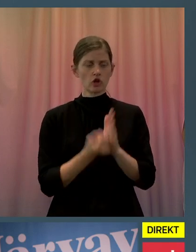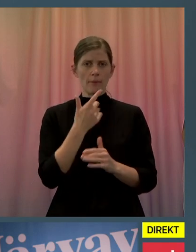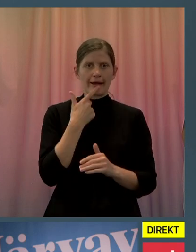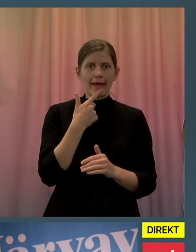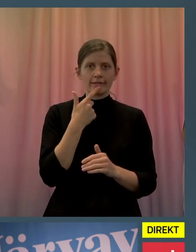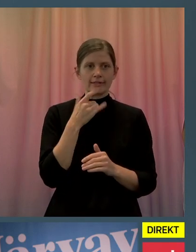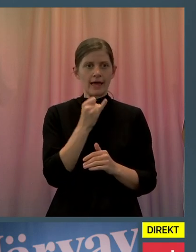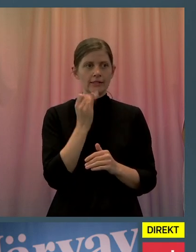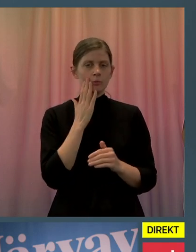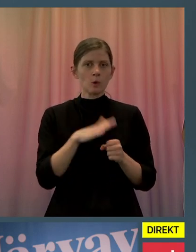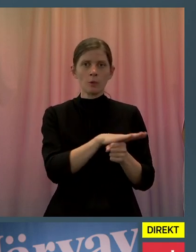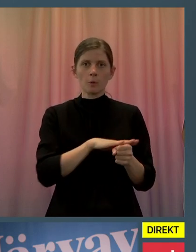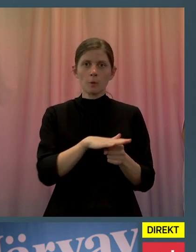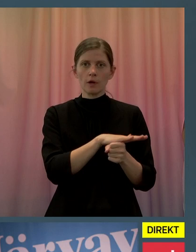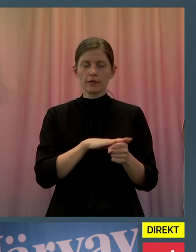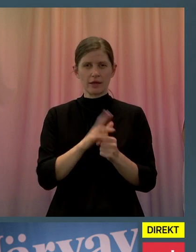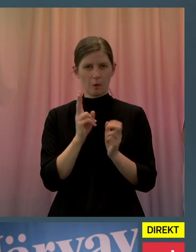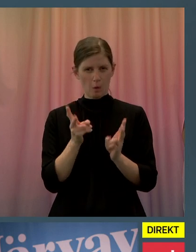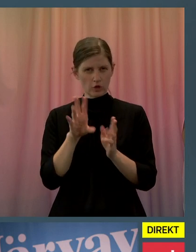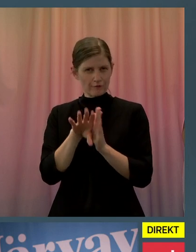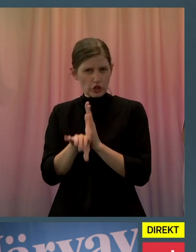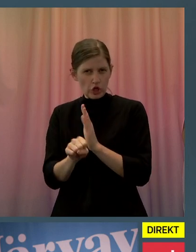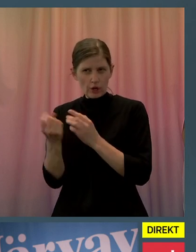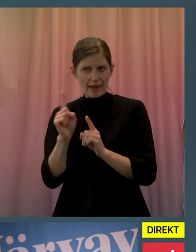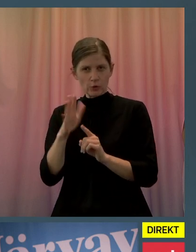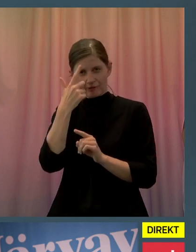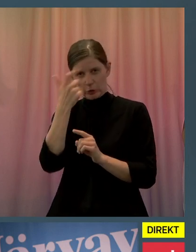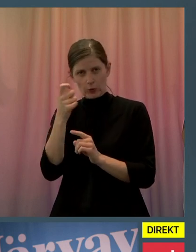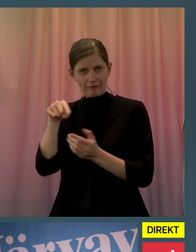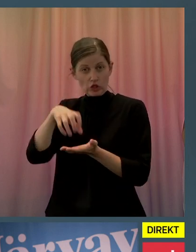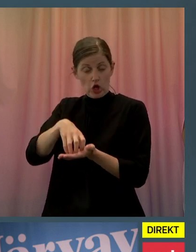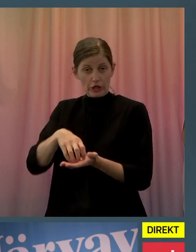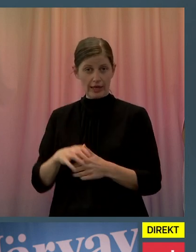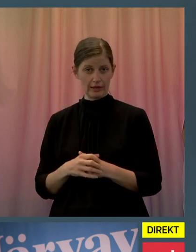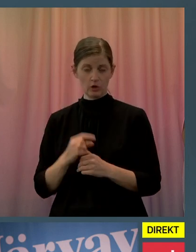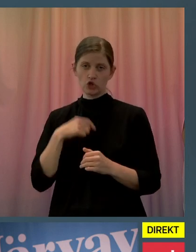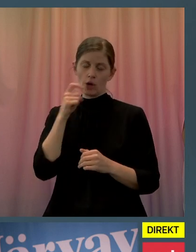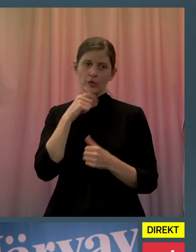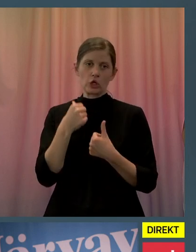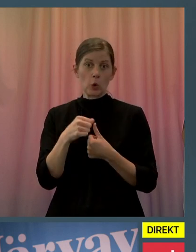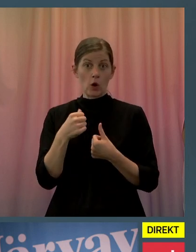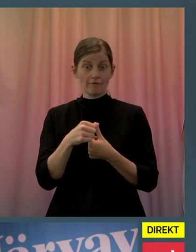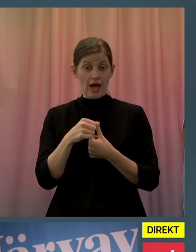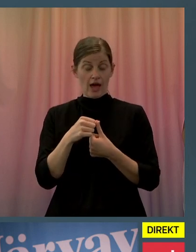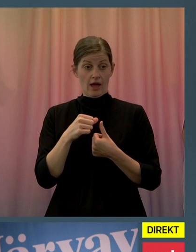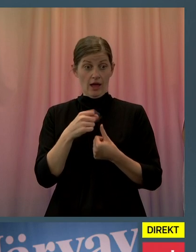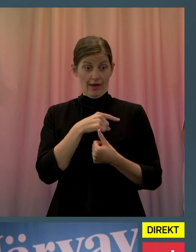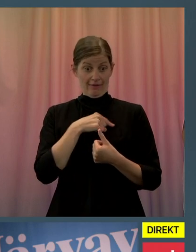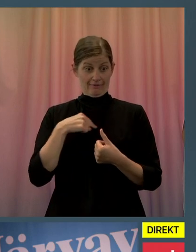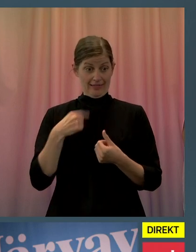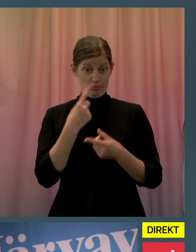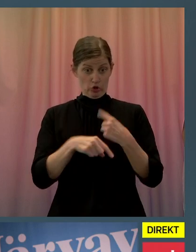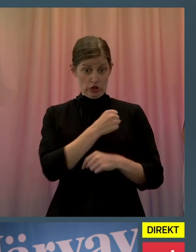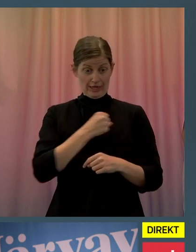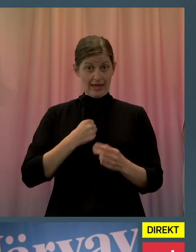den utmanar förtroendet för staten. Jag kan inte lova er att våldet omedelbart upphör om Sverige